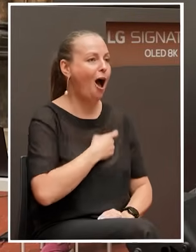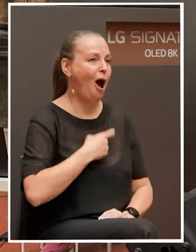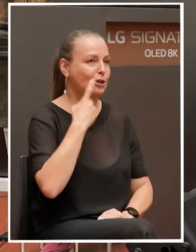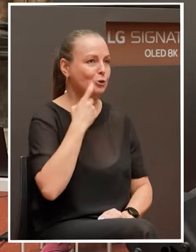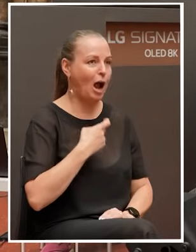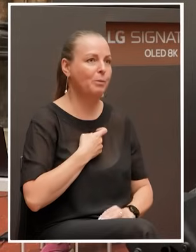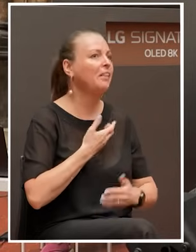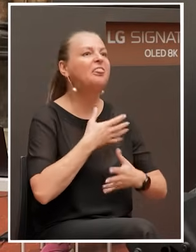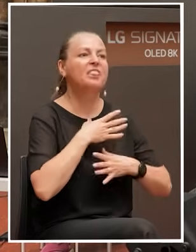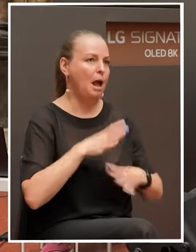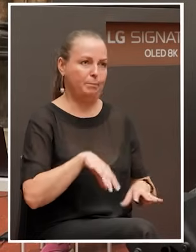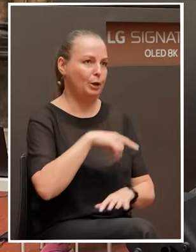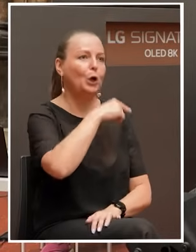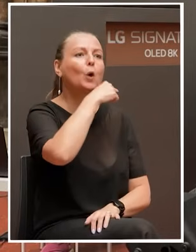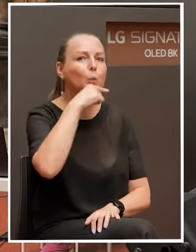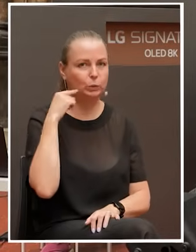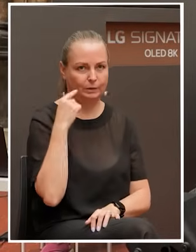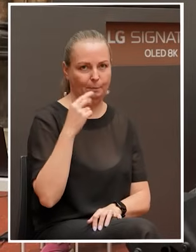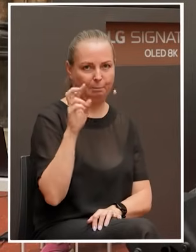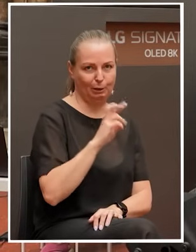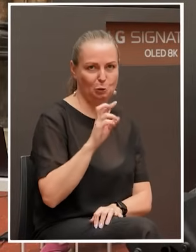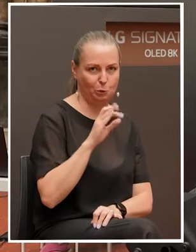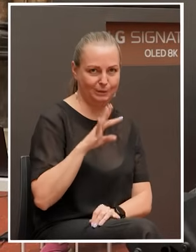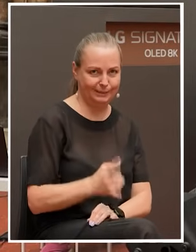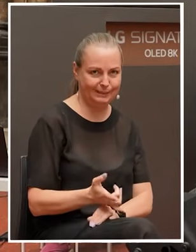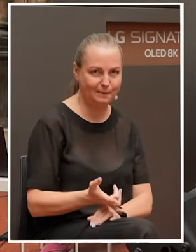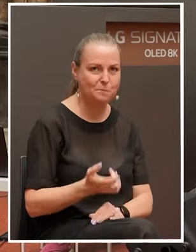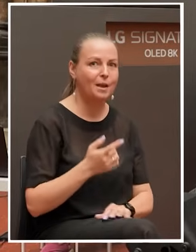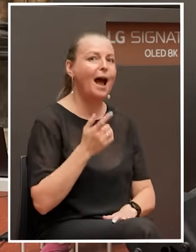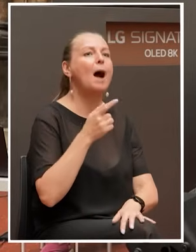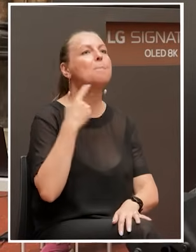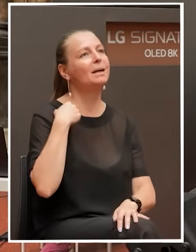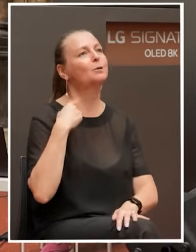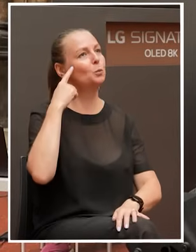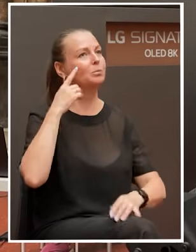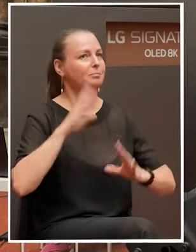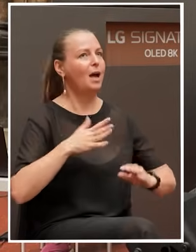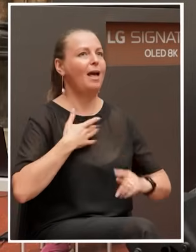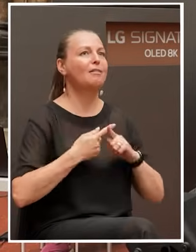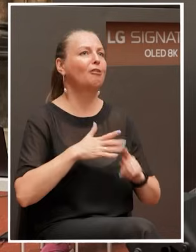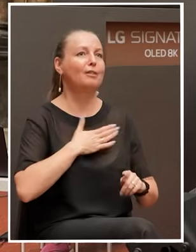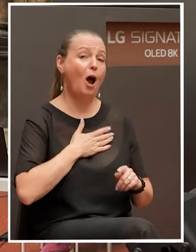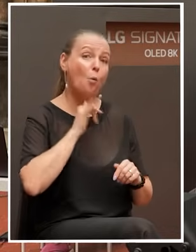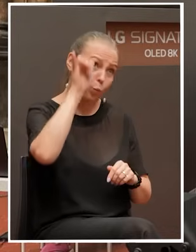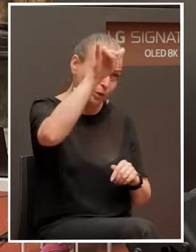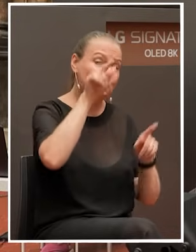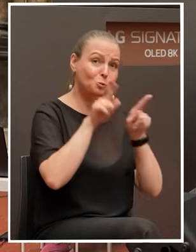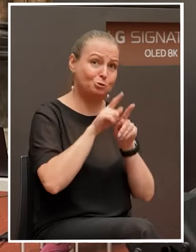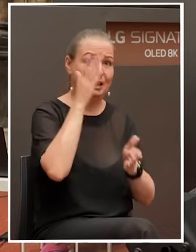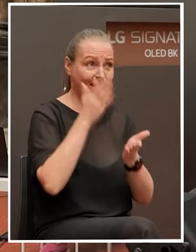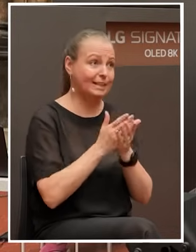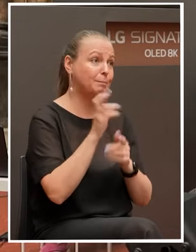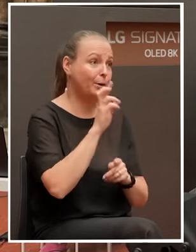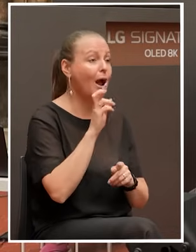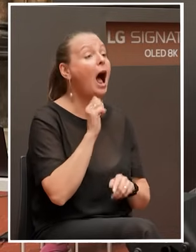мы монополизировали березу, но у татар, например, такая же право на березу, как у нас, как у всех остальных народов. Вот